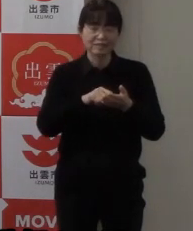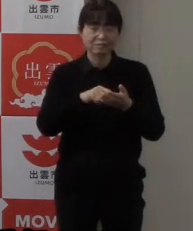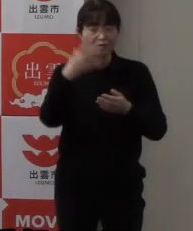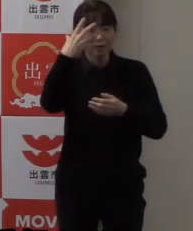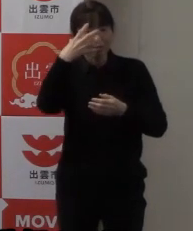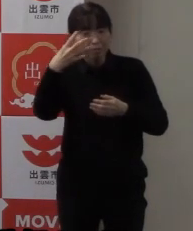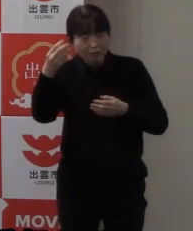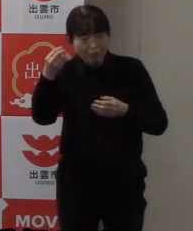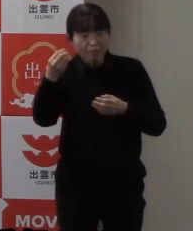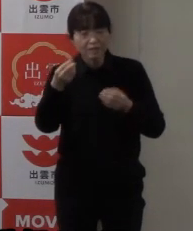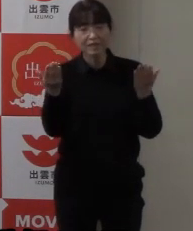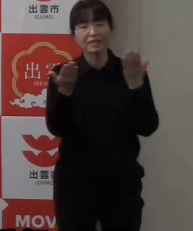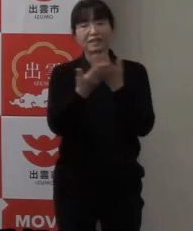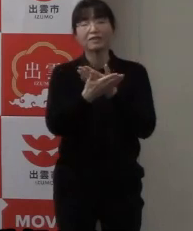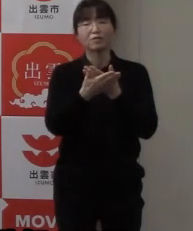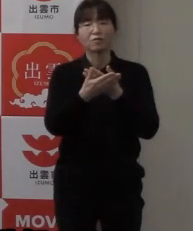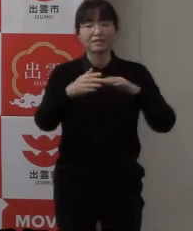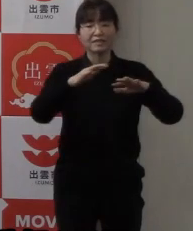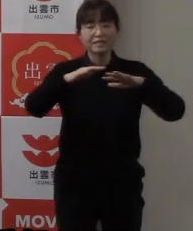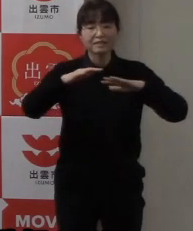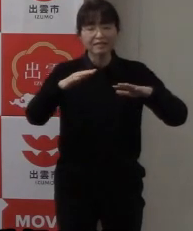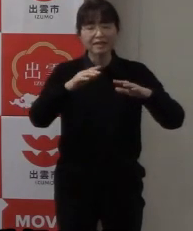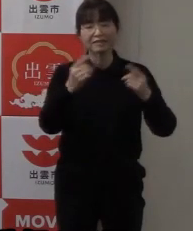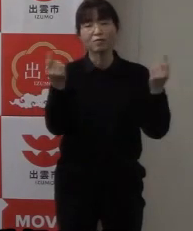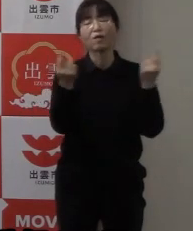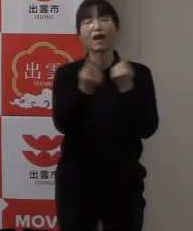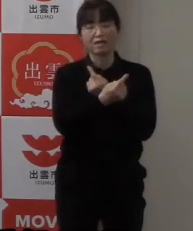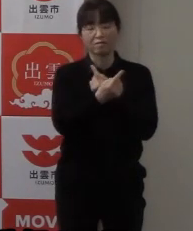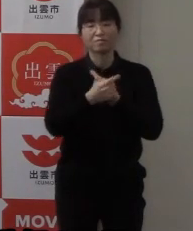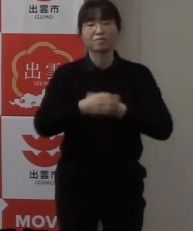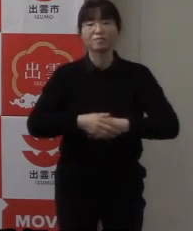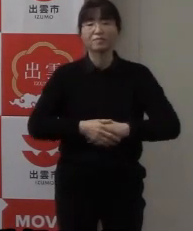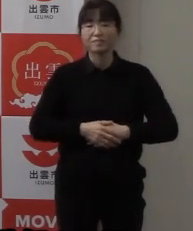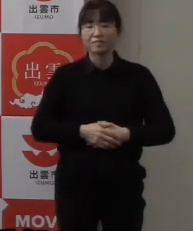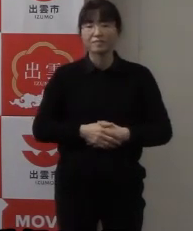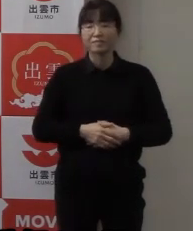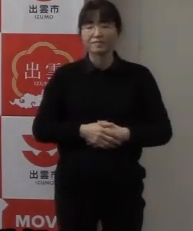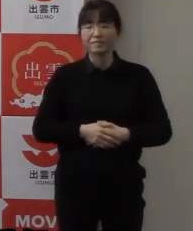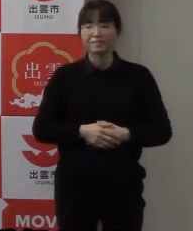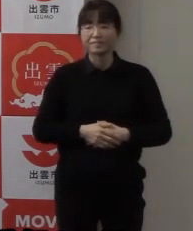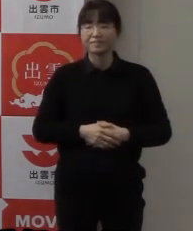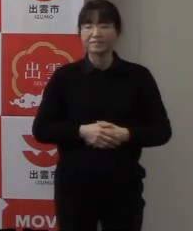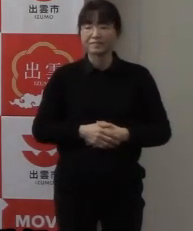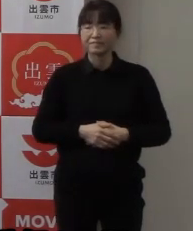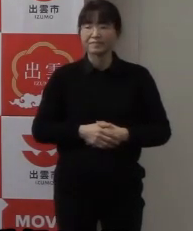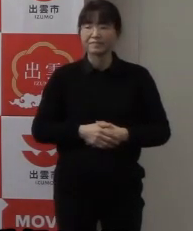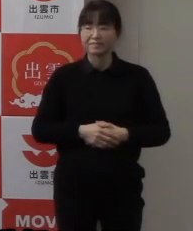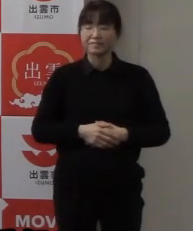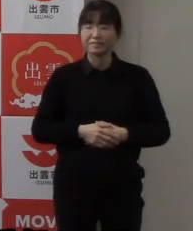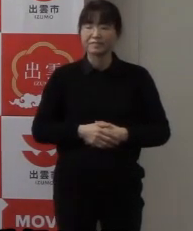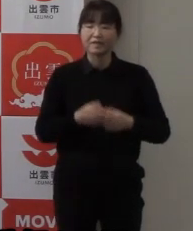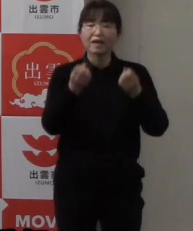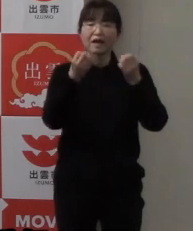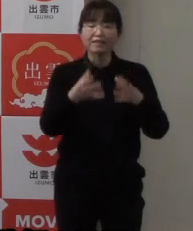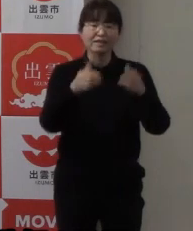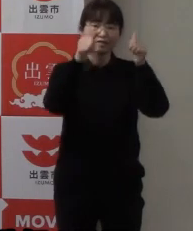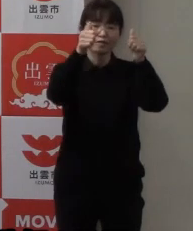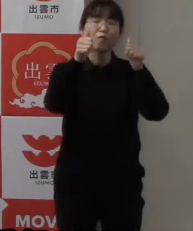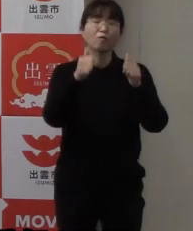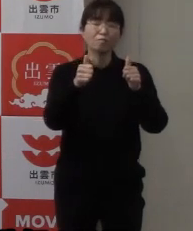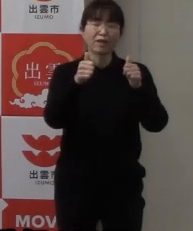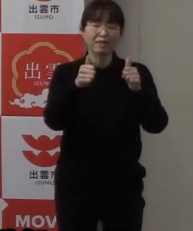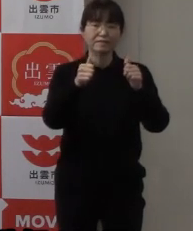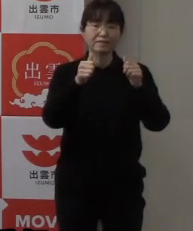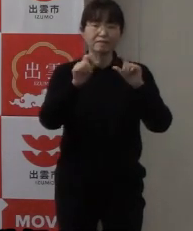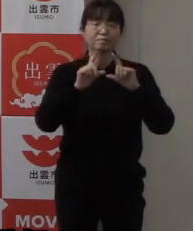ページとなるようにデザインをリニューアルするものであります。またですね、この新しいホームページの公開